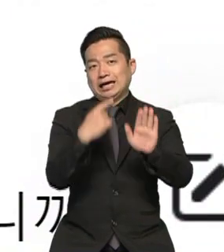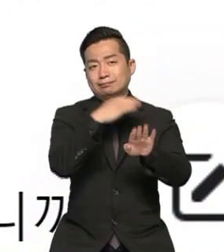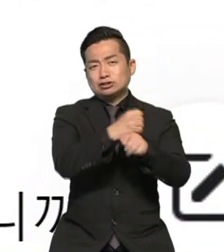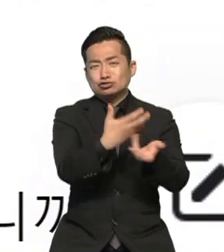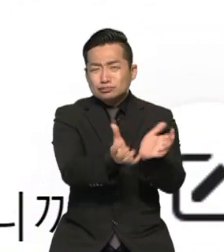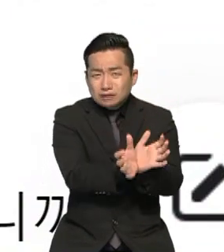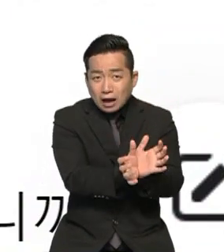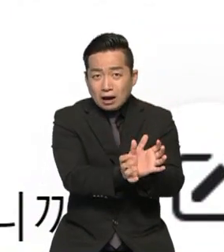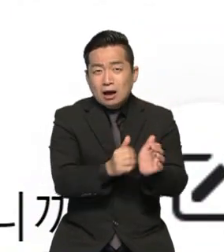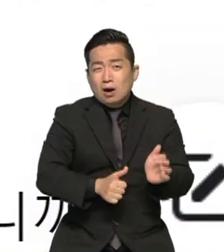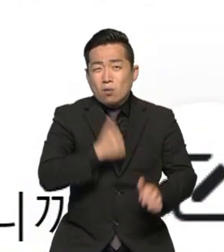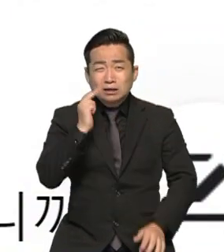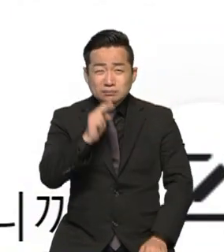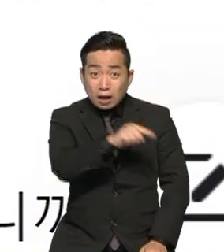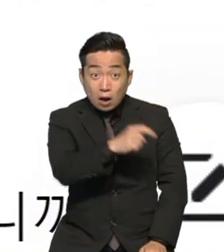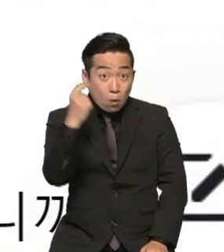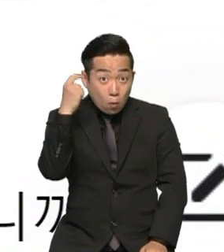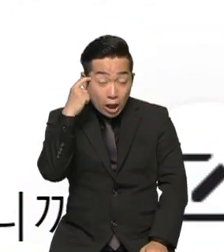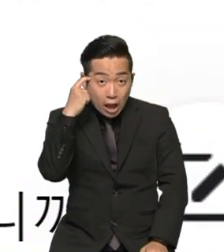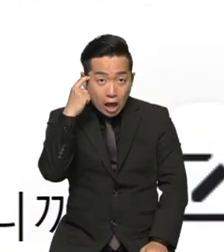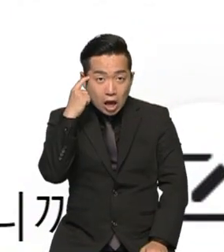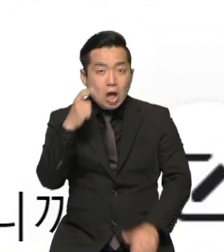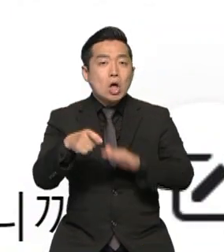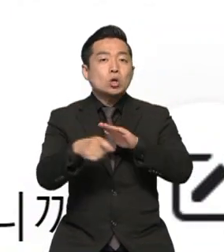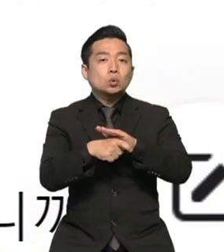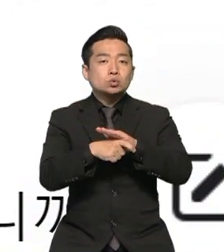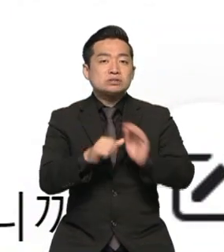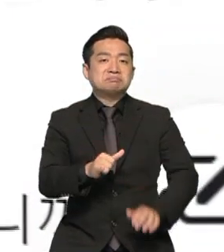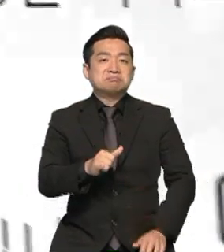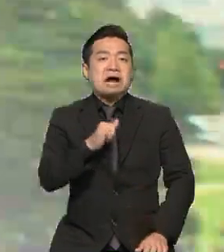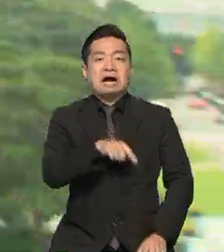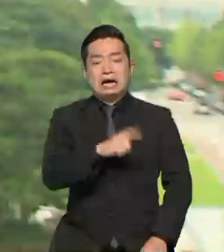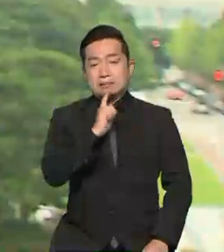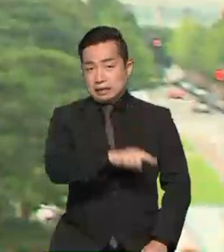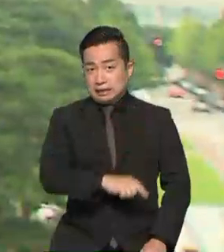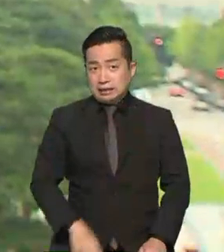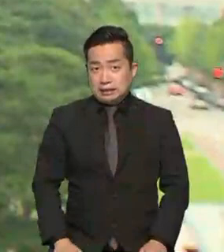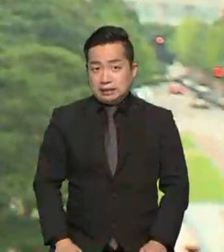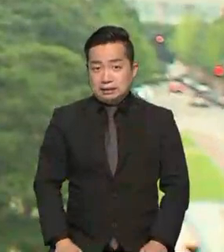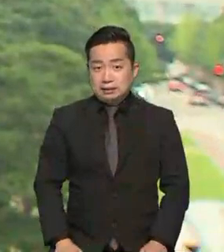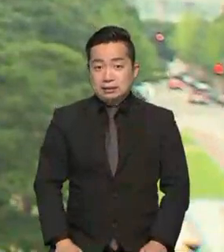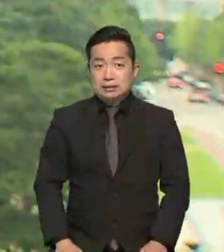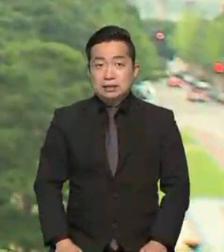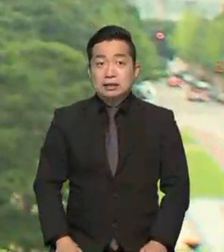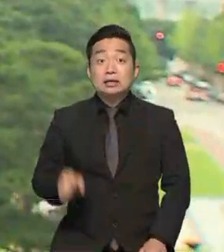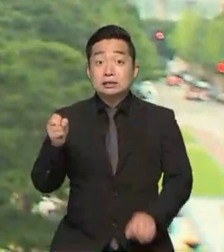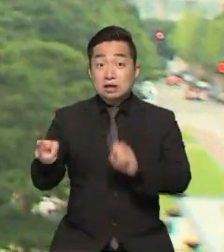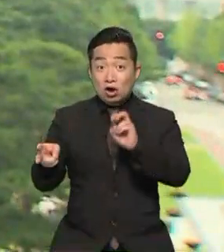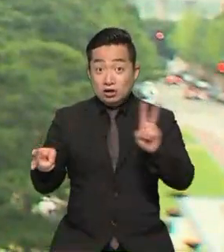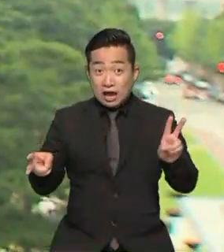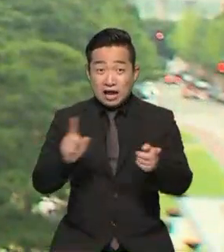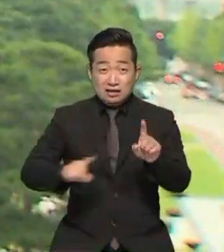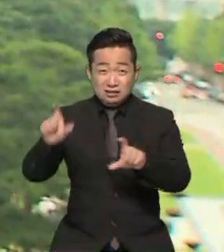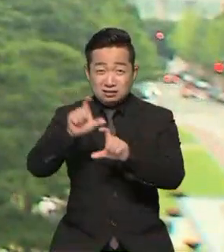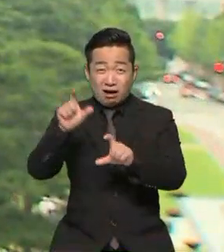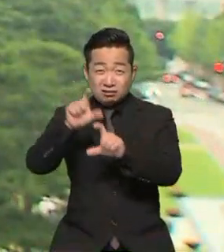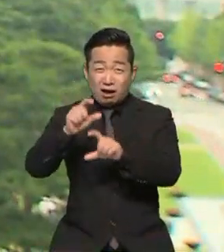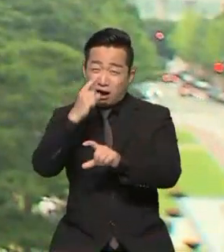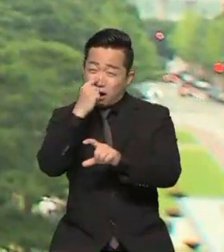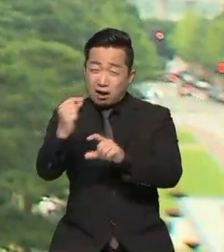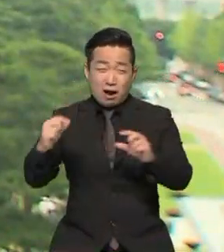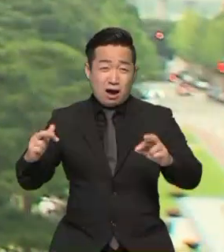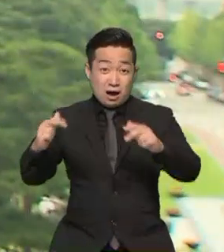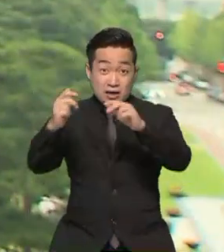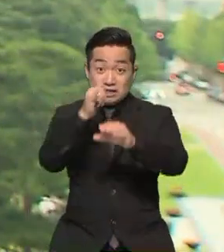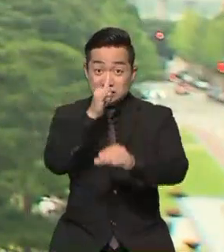과도할 정도로 발끈하는 건 도둑이 재발절인 격이라고 비판했습니다. 양당이 점점 더 날카롭고 거친 말들을